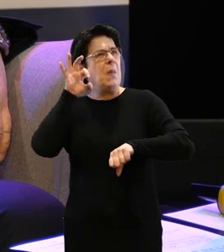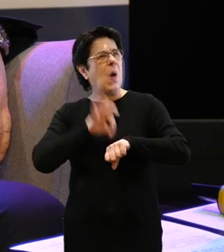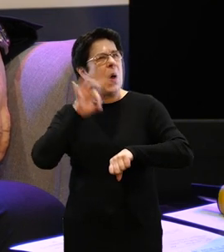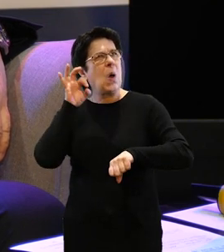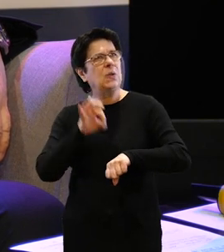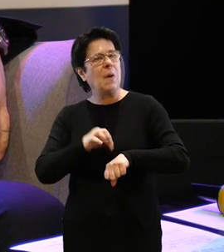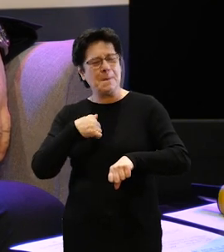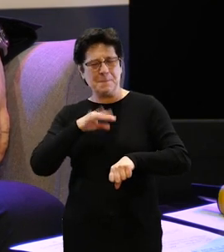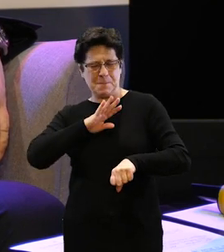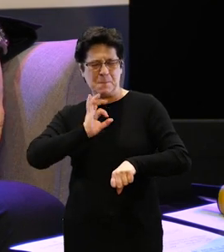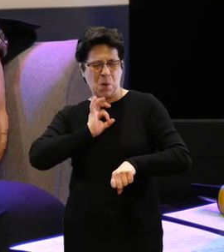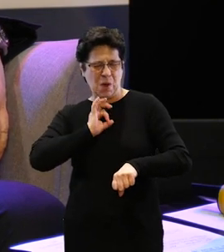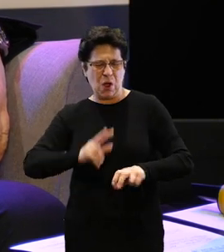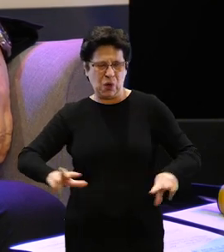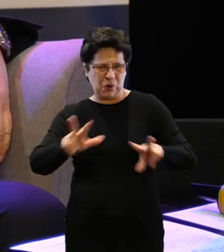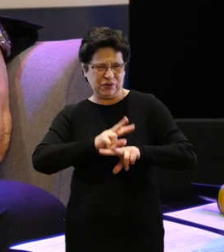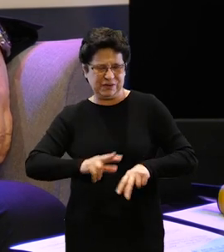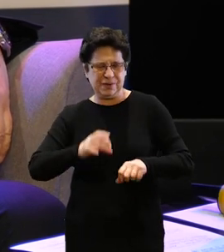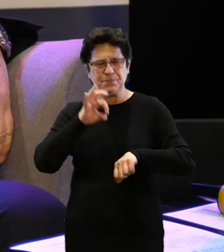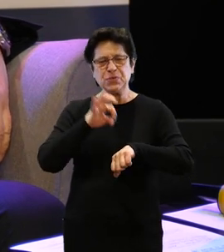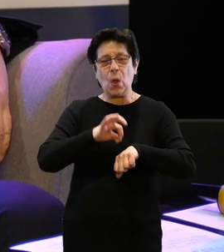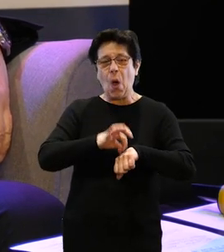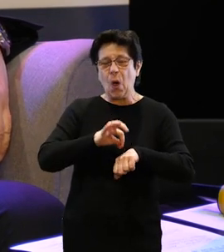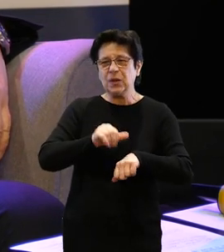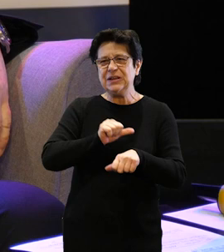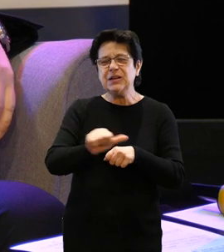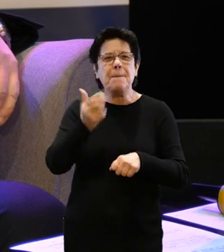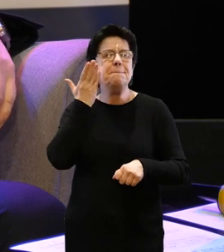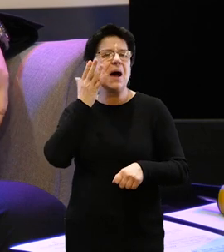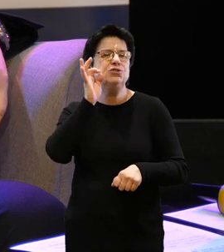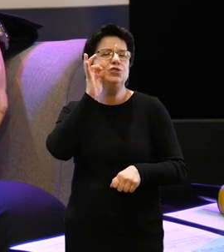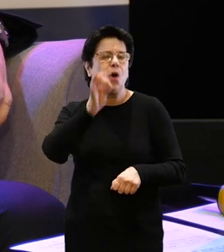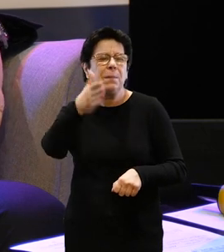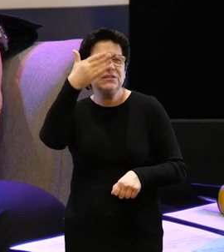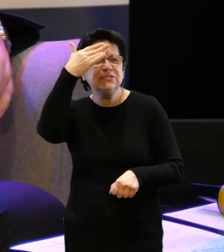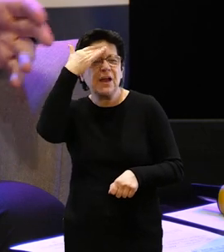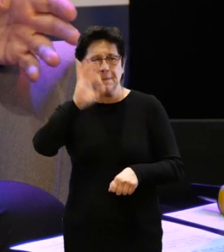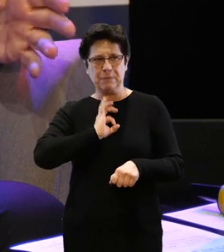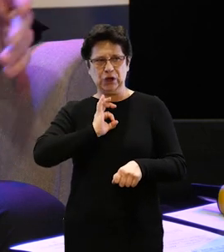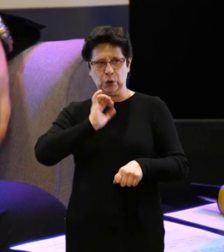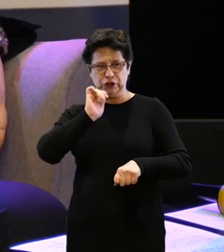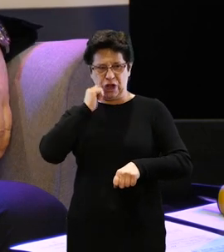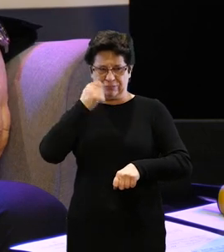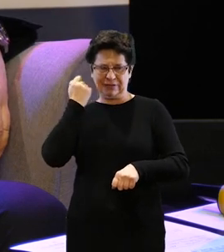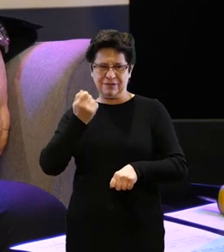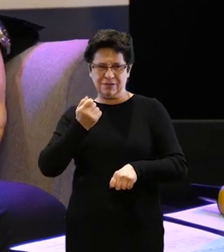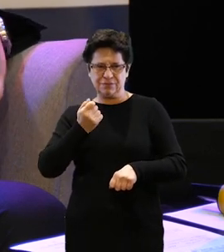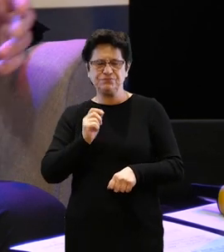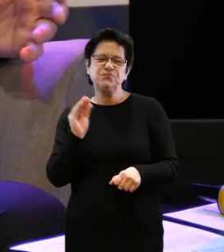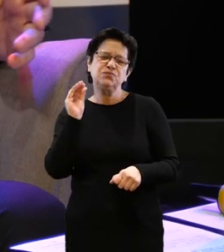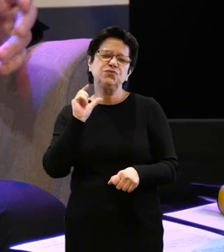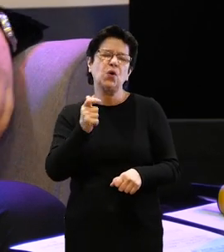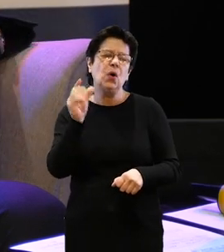doktor Bronisław Świderski jest bardzo dobrym znajomym mojego dziadka No oczywiście co jeszcze można